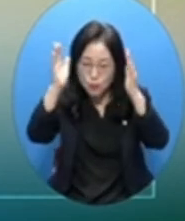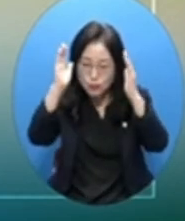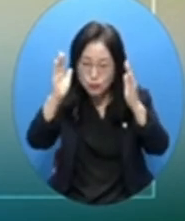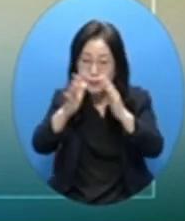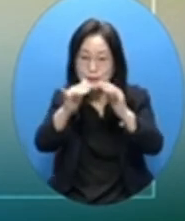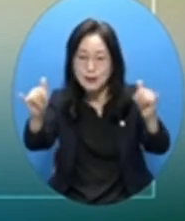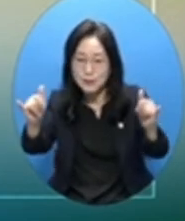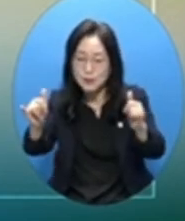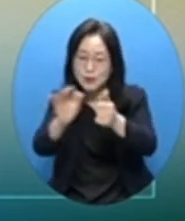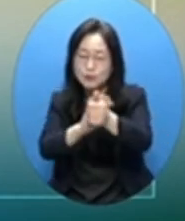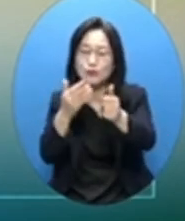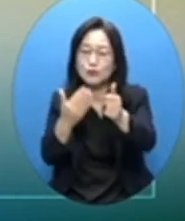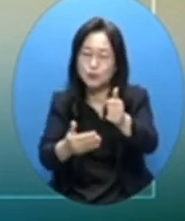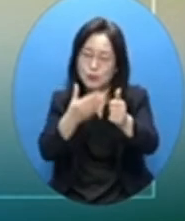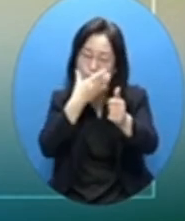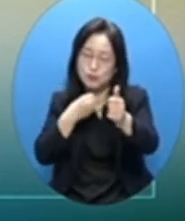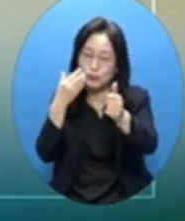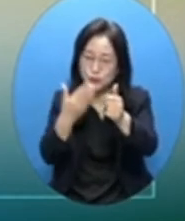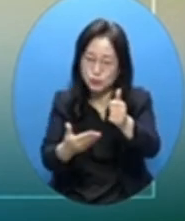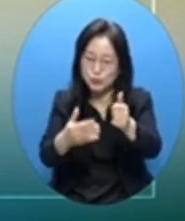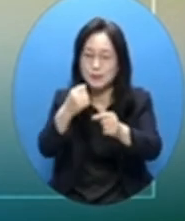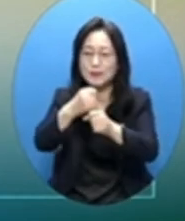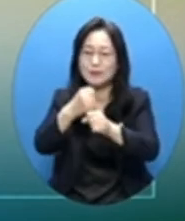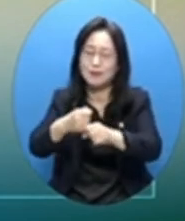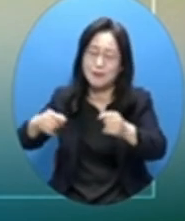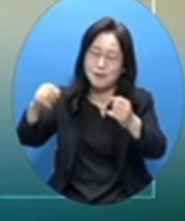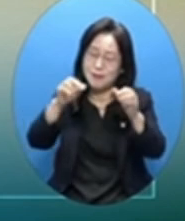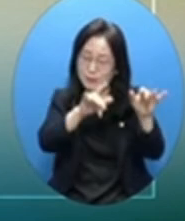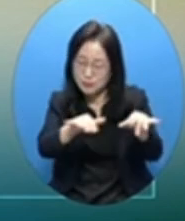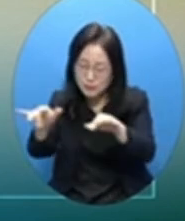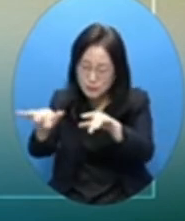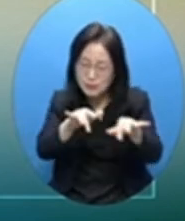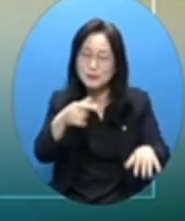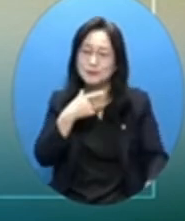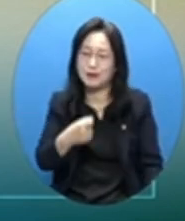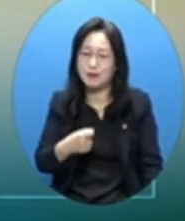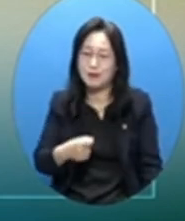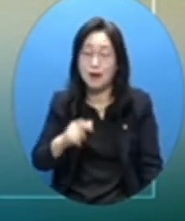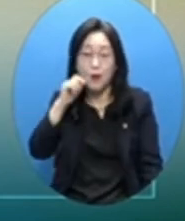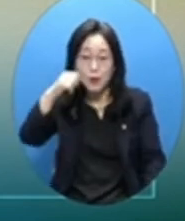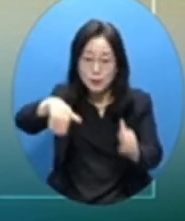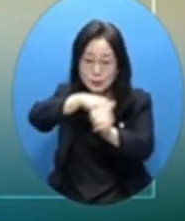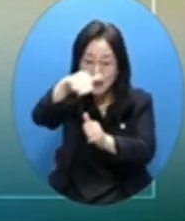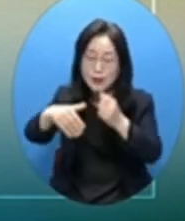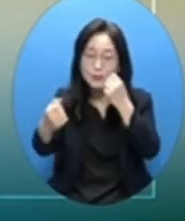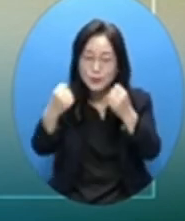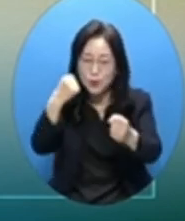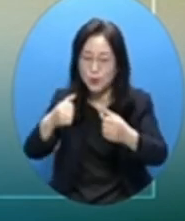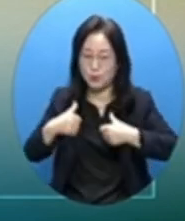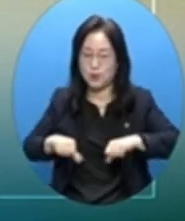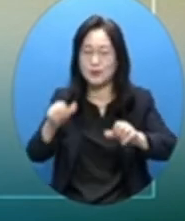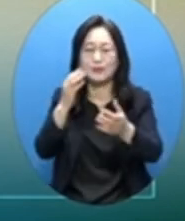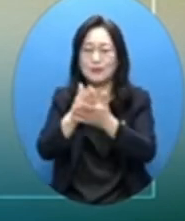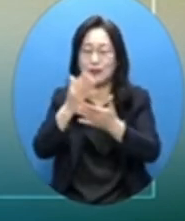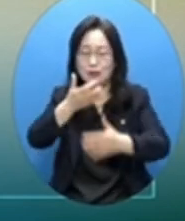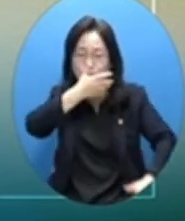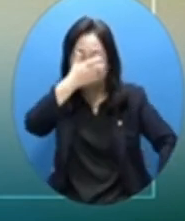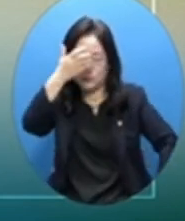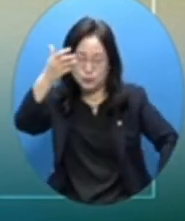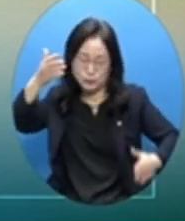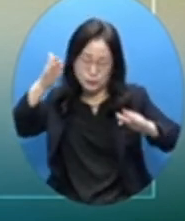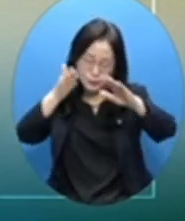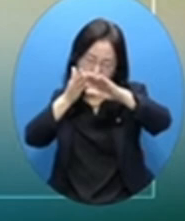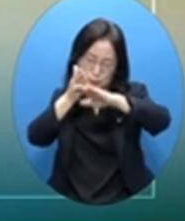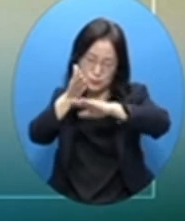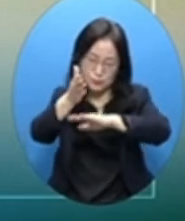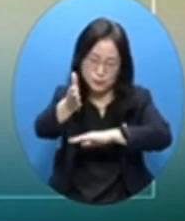사람들을 위로하고 행복을 주는 곡을 만들고 연주하겠습니다 아무리 어려운 상황에 놓였더라도 포기하지 말고 꿈을 향해